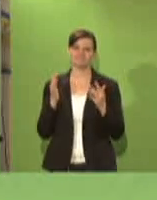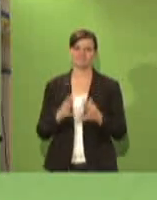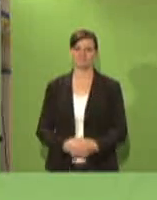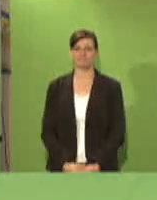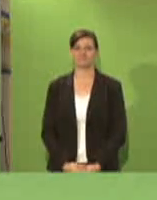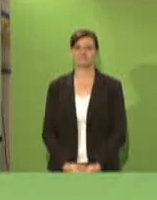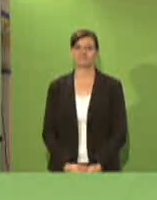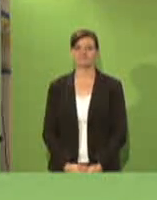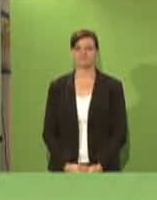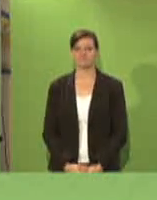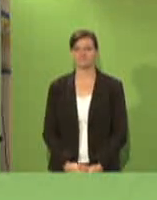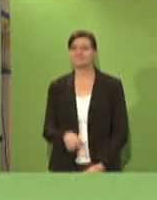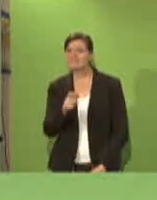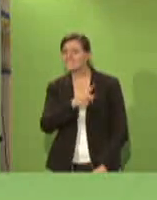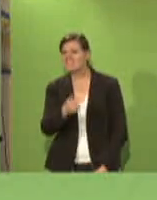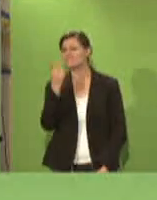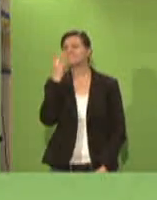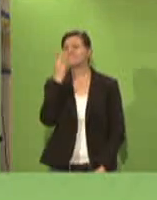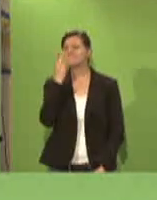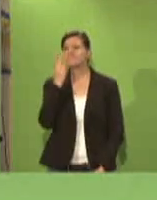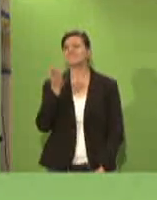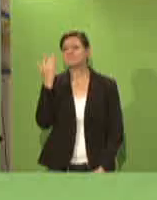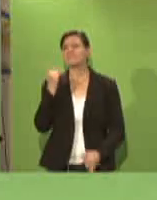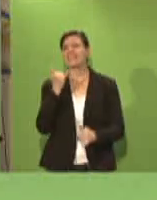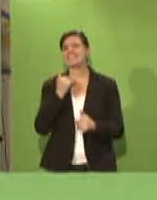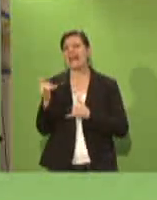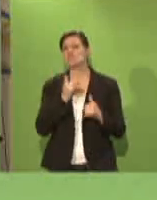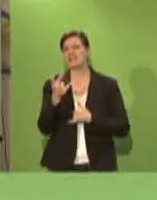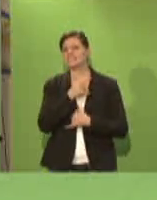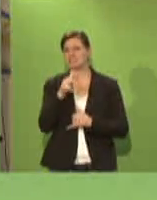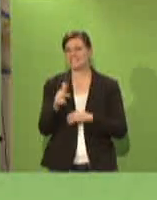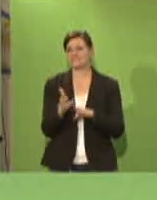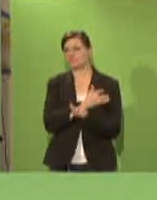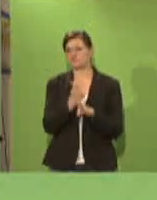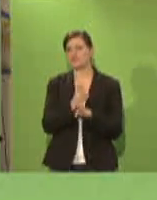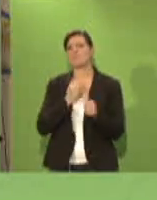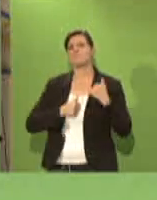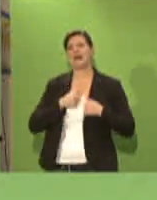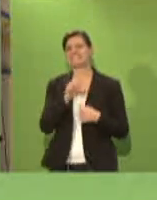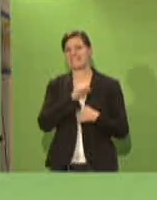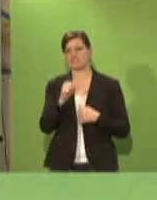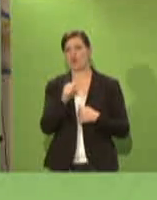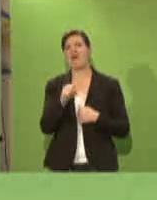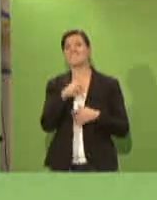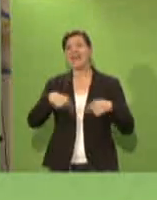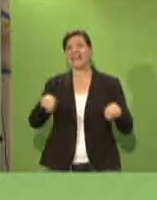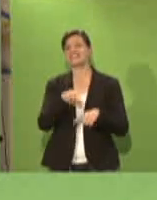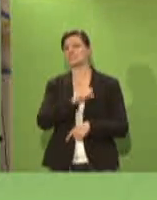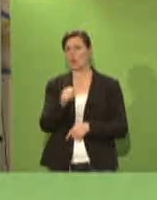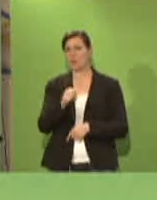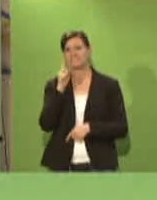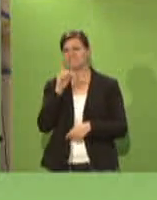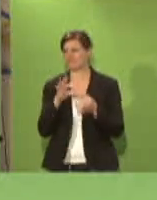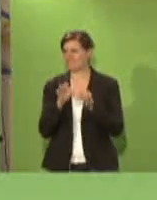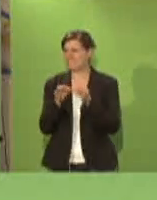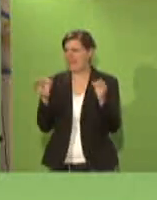So, und wer sich noch erinnern kann, im Januar letzten Jahres waren wir in Bad Sassendorf im Kreis Soest, also nicht wegen unserer Tagung, glaube ich, aber